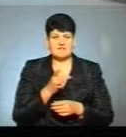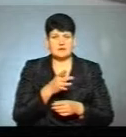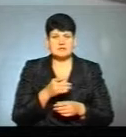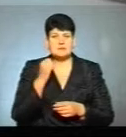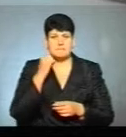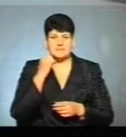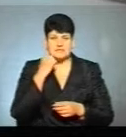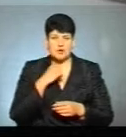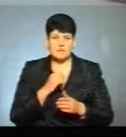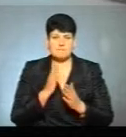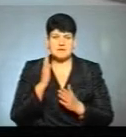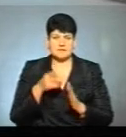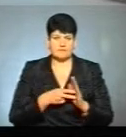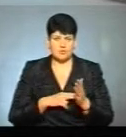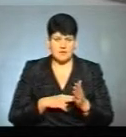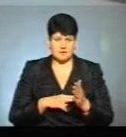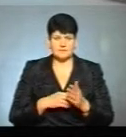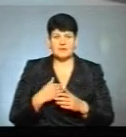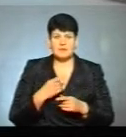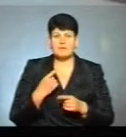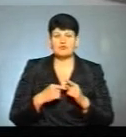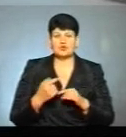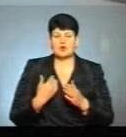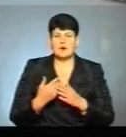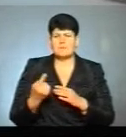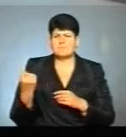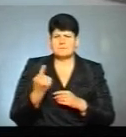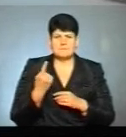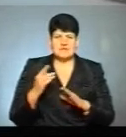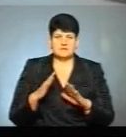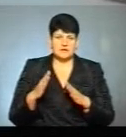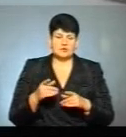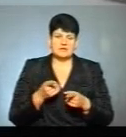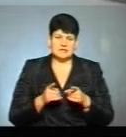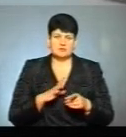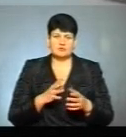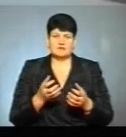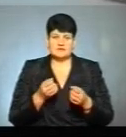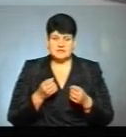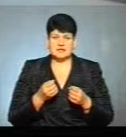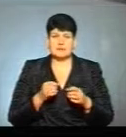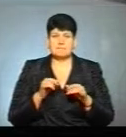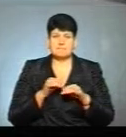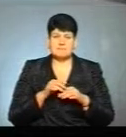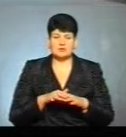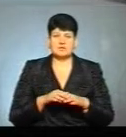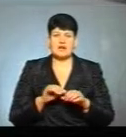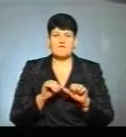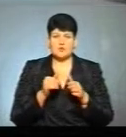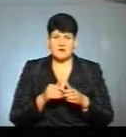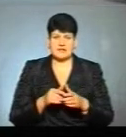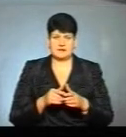Ми повернулися взагалі-то до перших варіантів, які ми розробляли, коли дійсно була взята за основу методика формування дієздатних